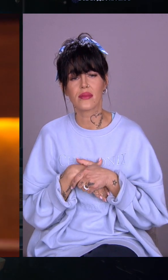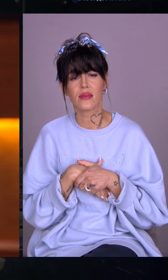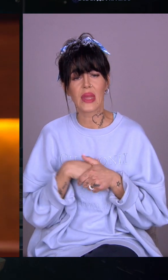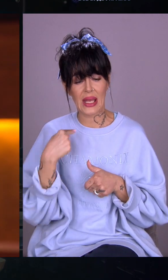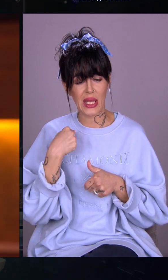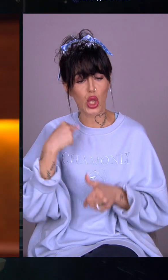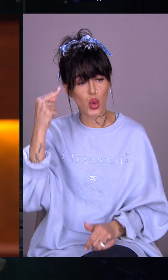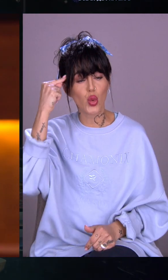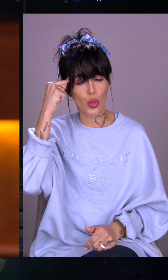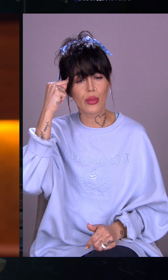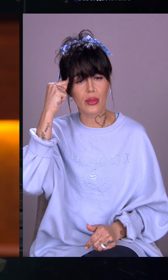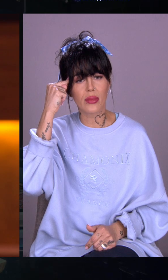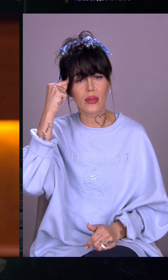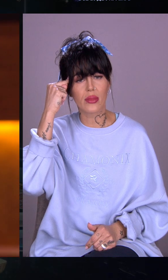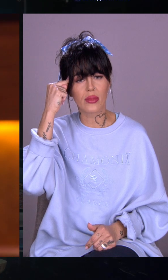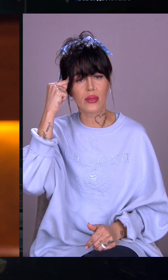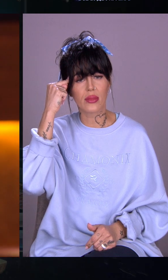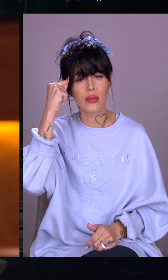Думаю,